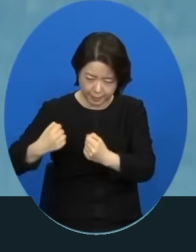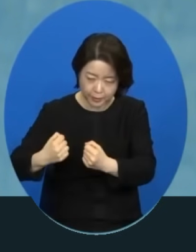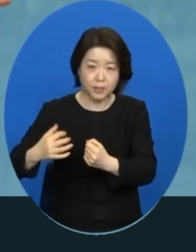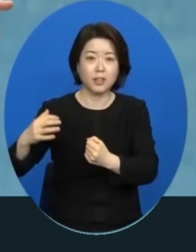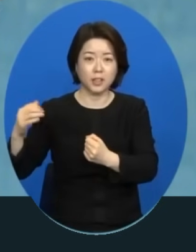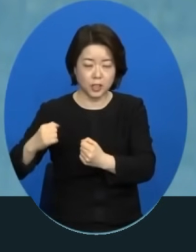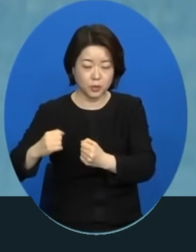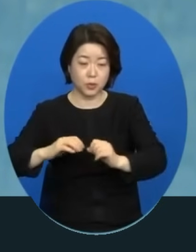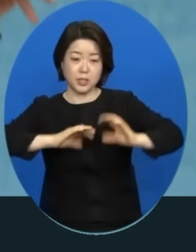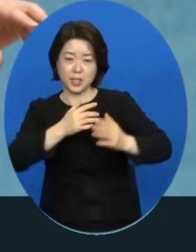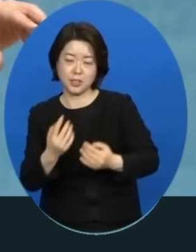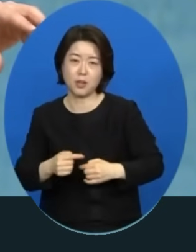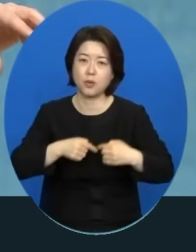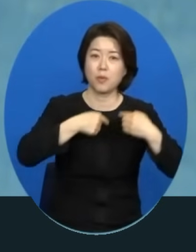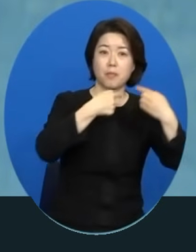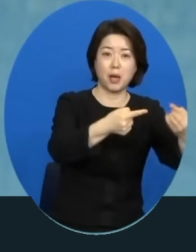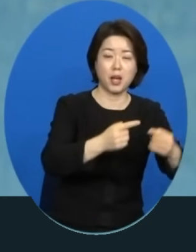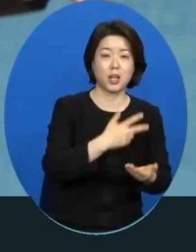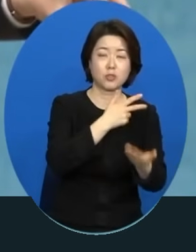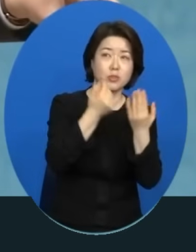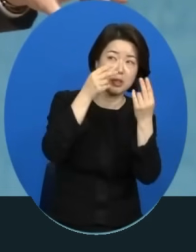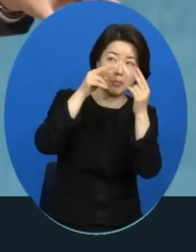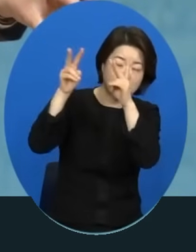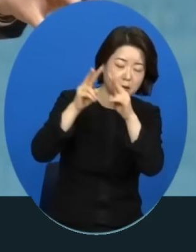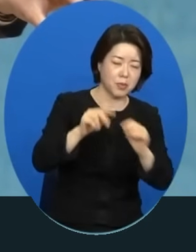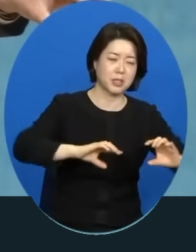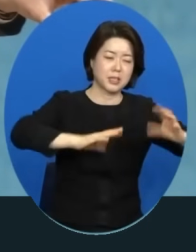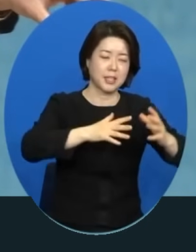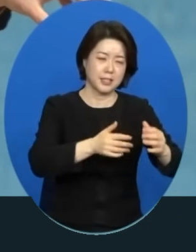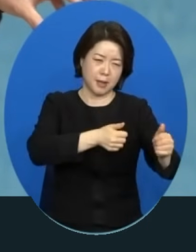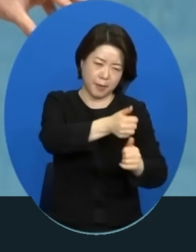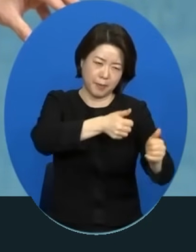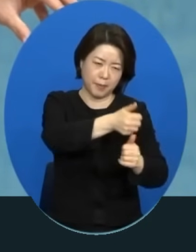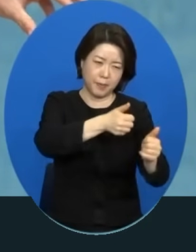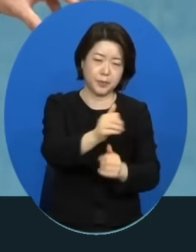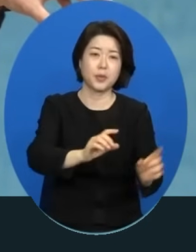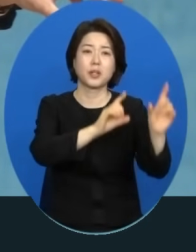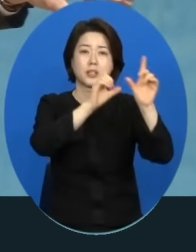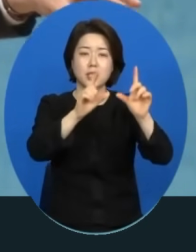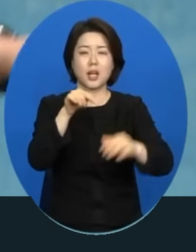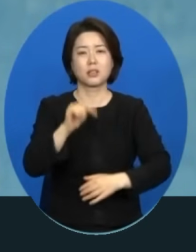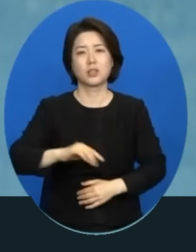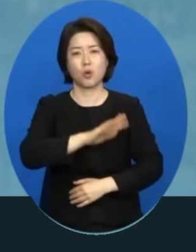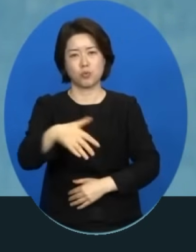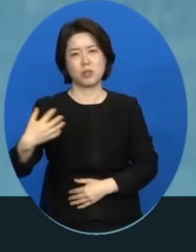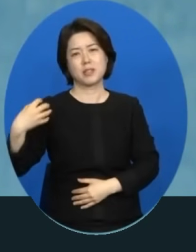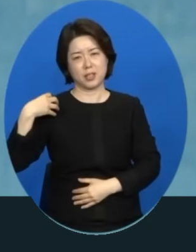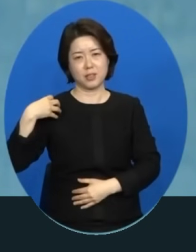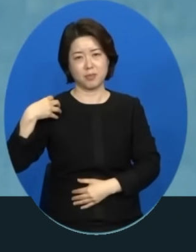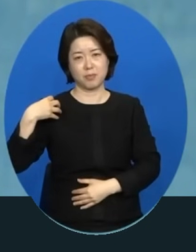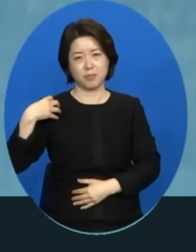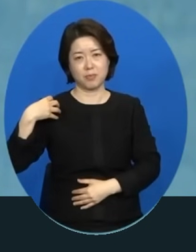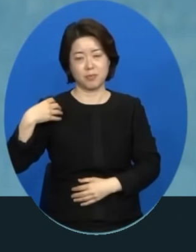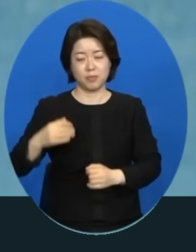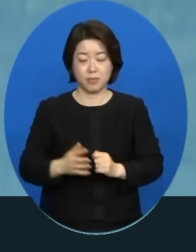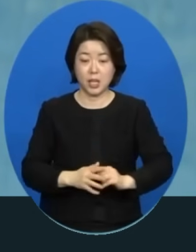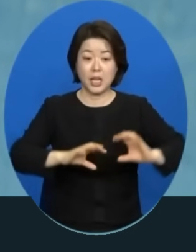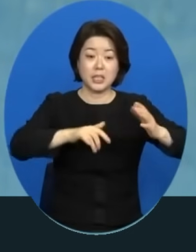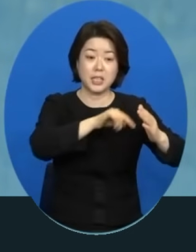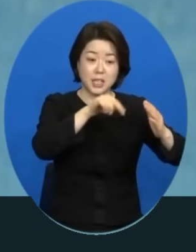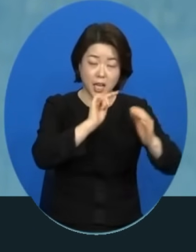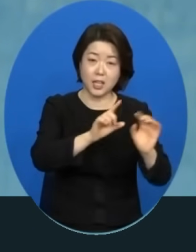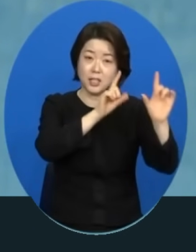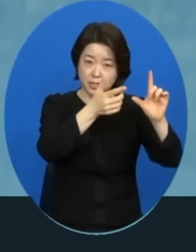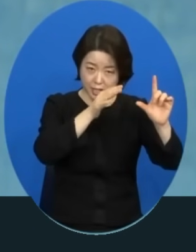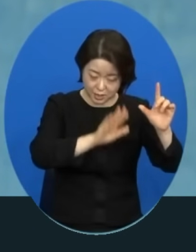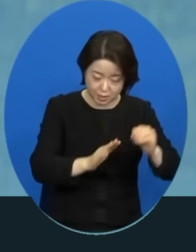주님을 바라보면서 세상 안에서 살아내는 것 그것이 우리의 사명인 거예요. 그래서 세상 안에 살지만